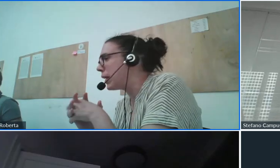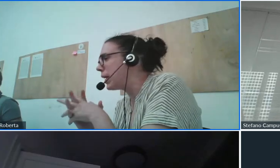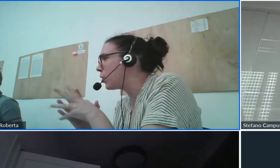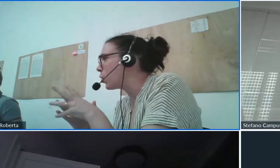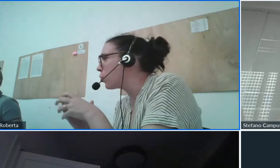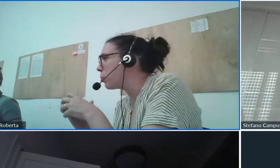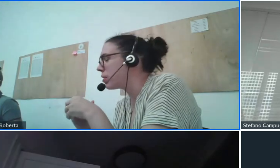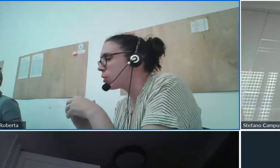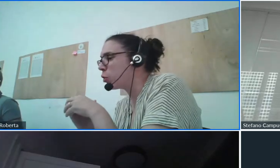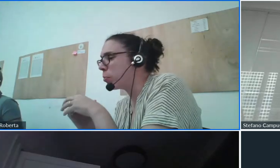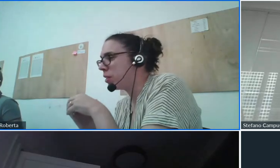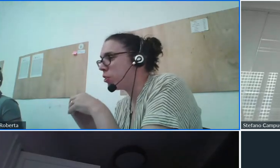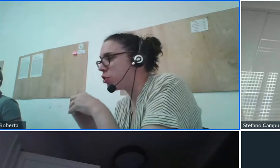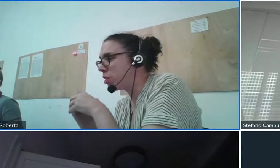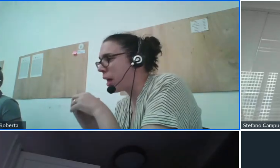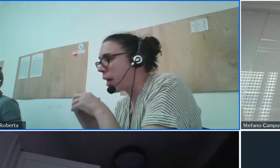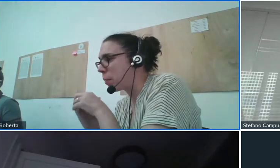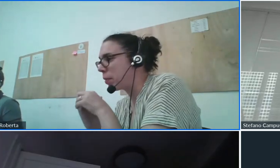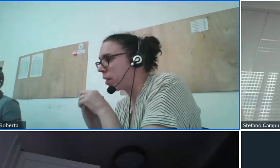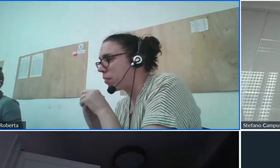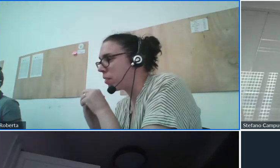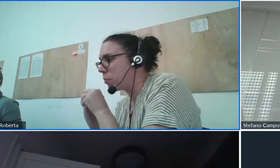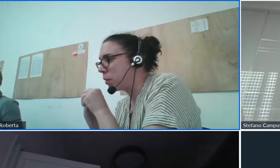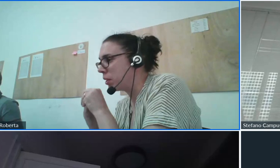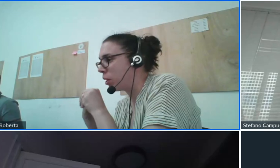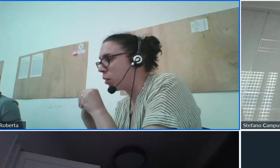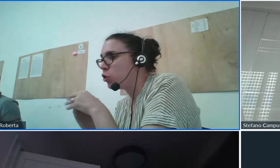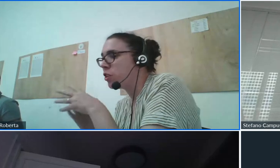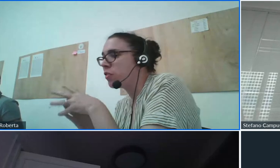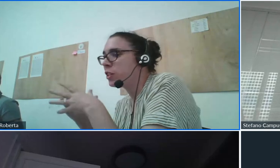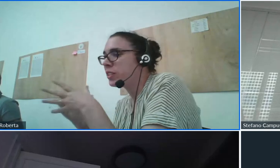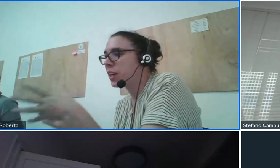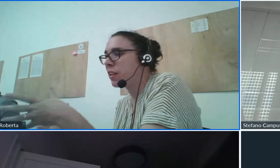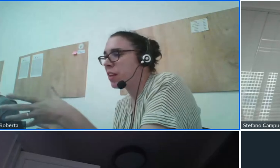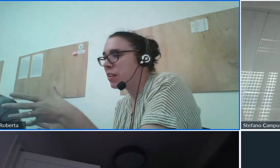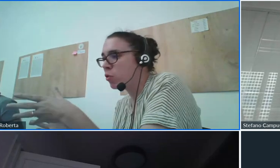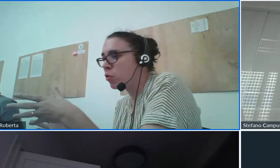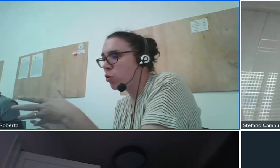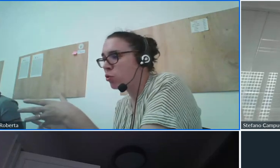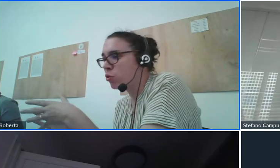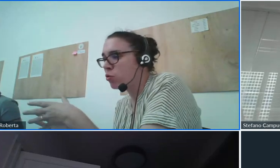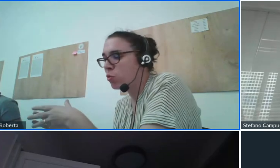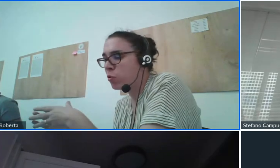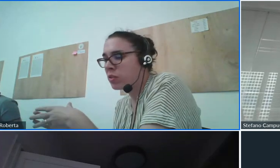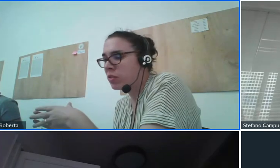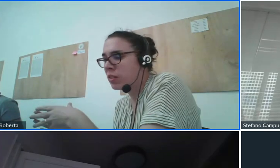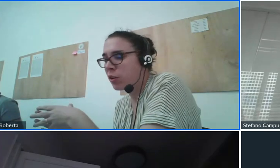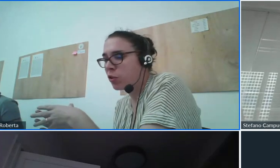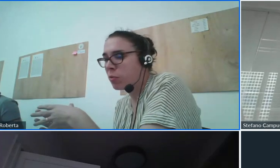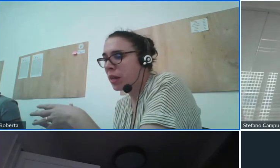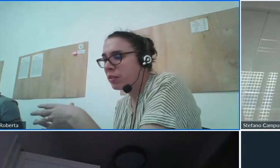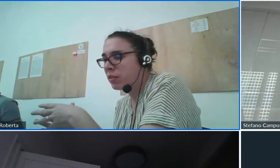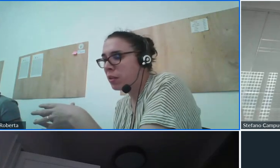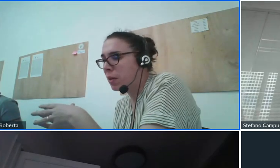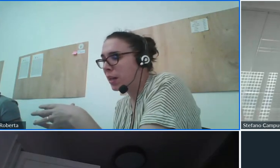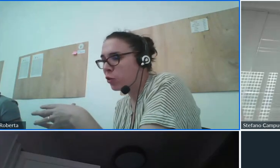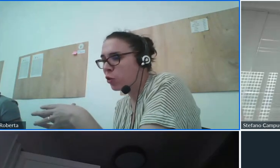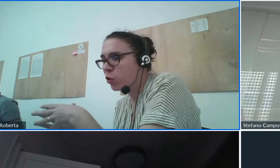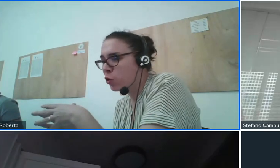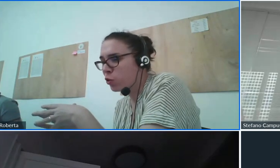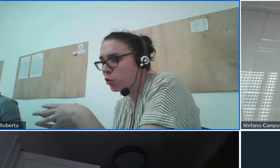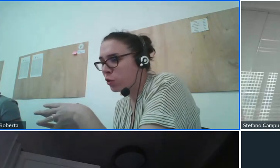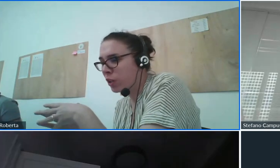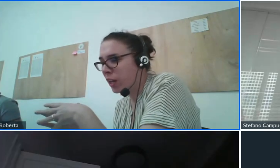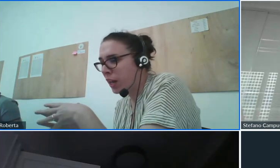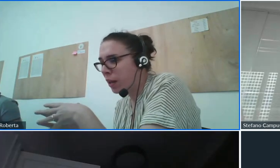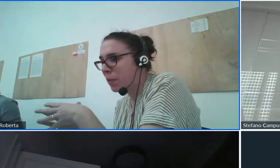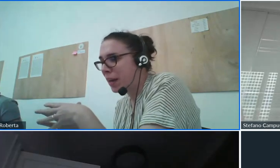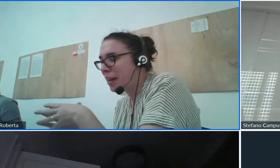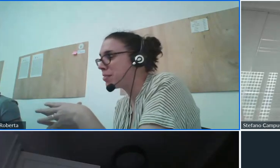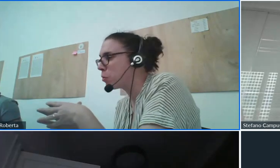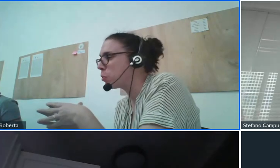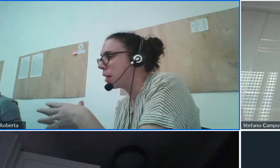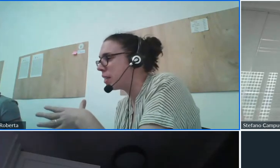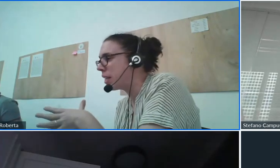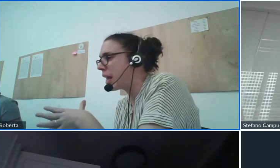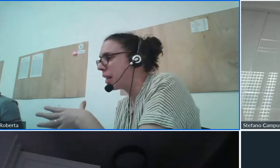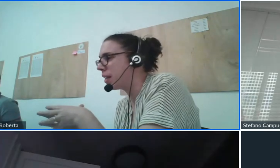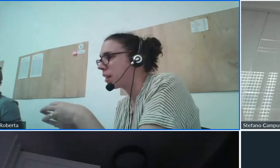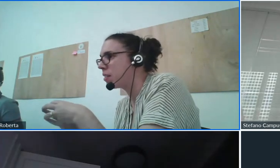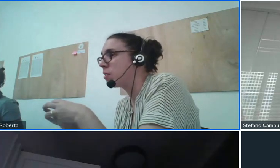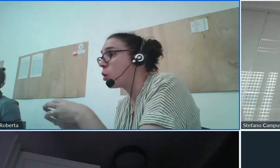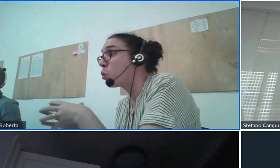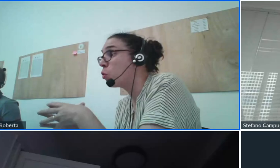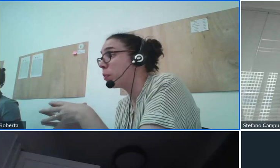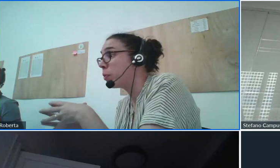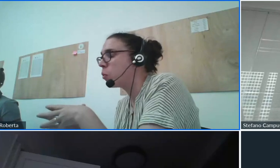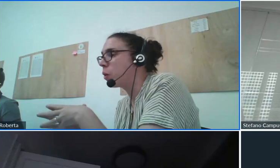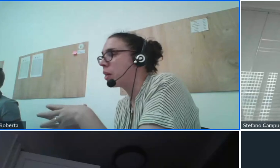nome mio, a nome secondo me di Giter, perché veramente ogni volta che vi ascolto su questi argomenti mi rendo conto che per essere